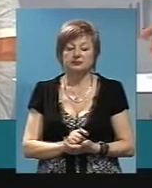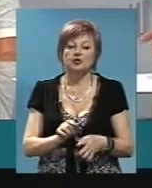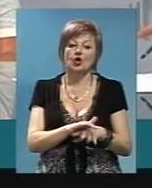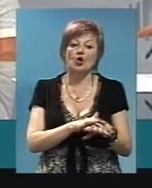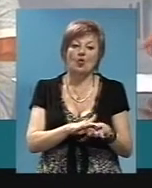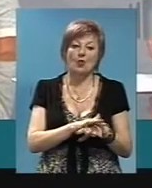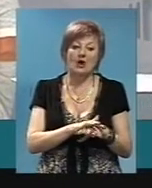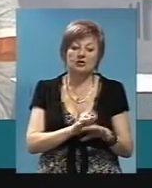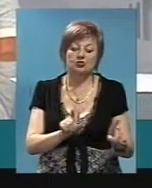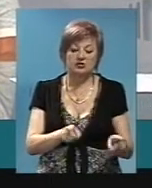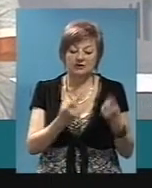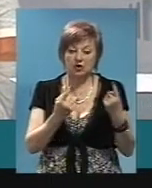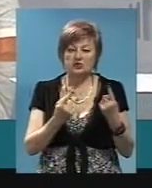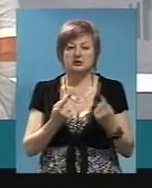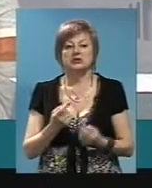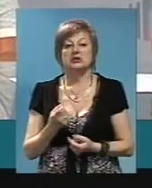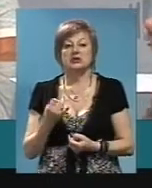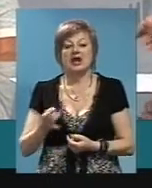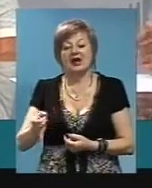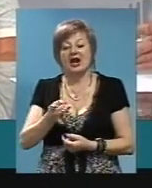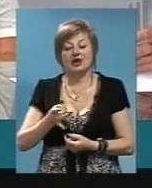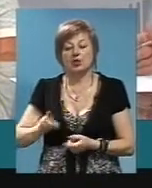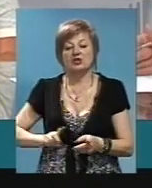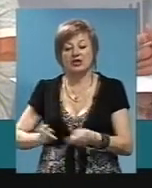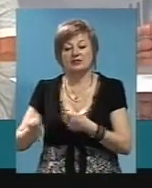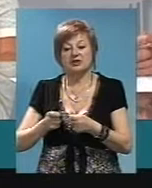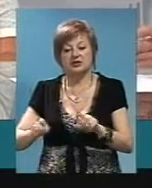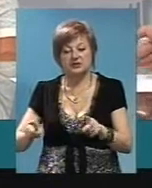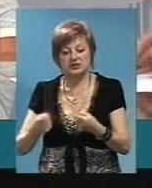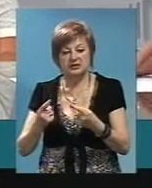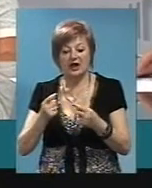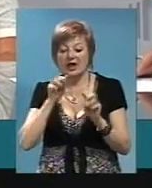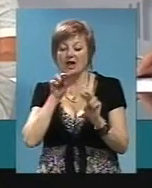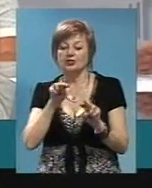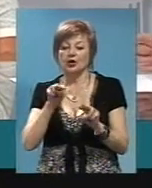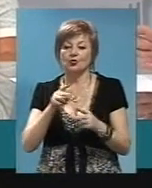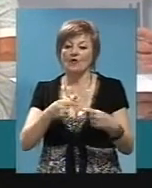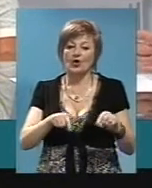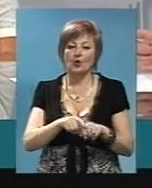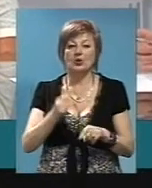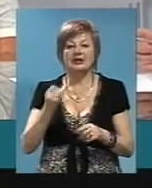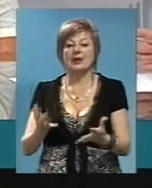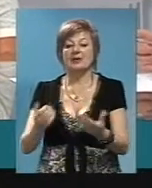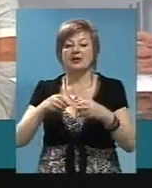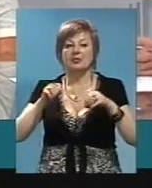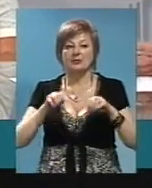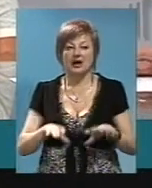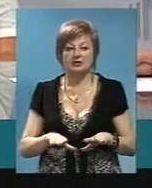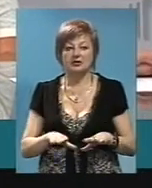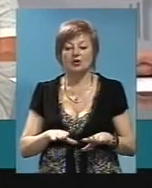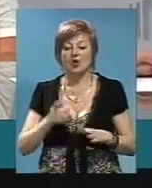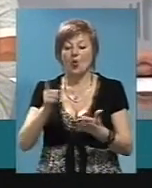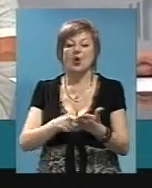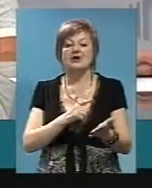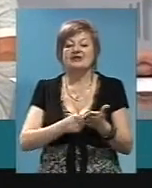громад, які створилися, районних адміністрацій як наглядових органів, і прийняти рішення про ліквідацію